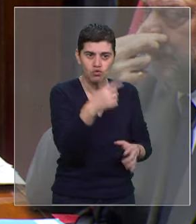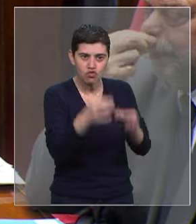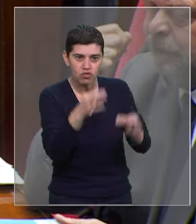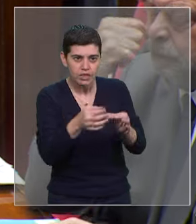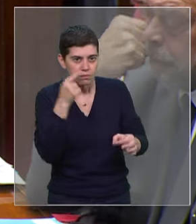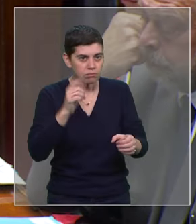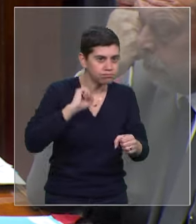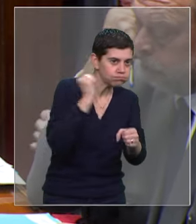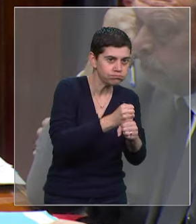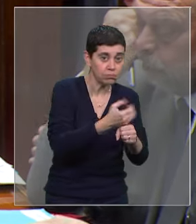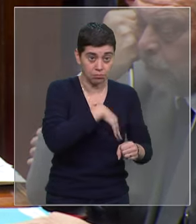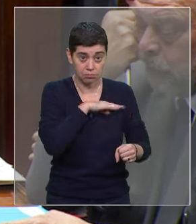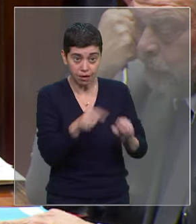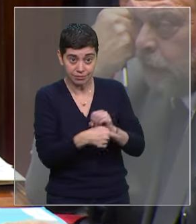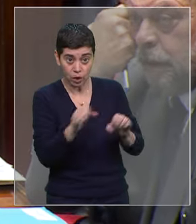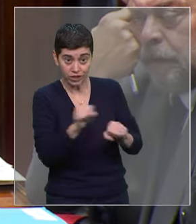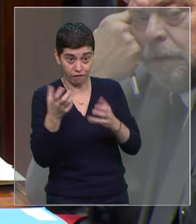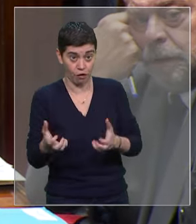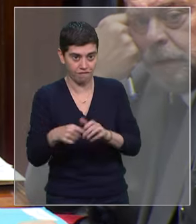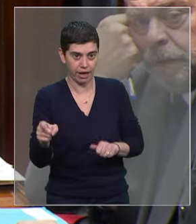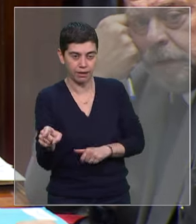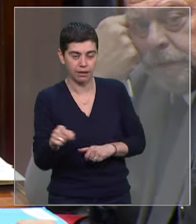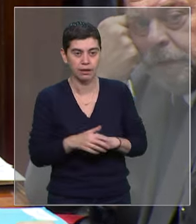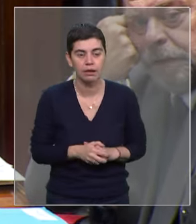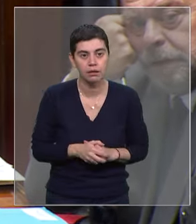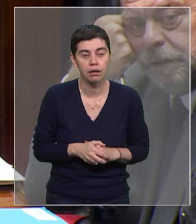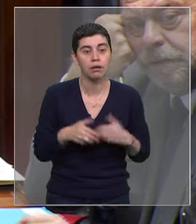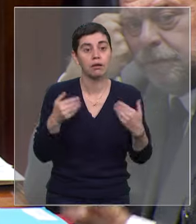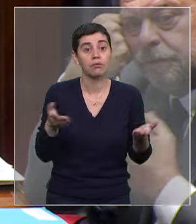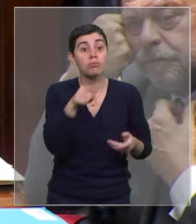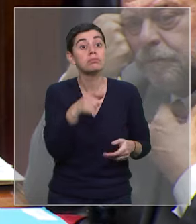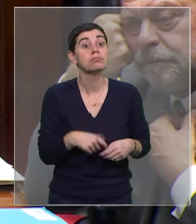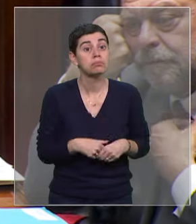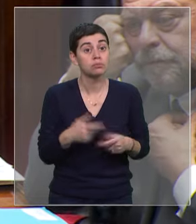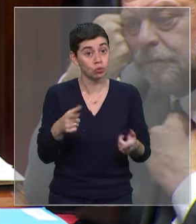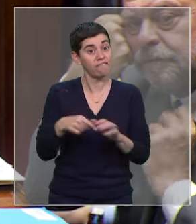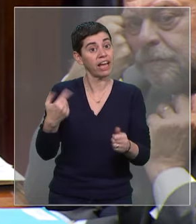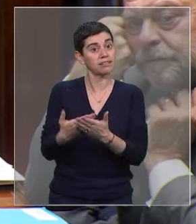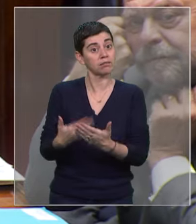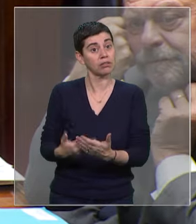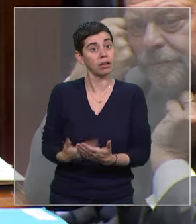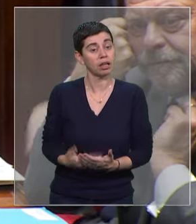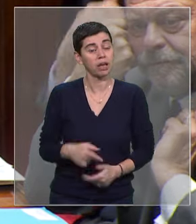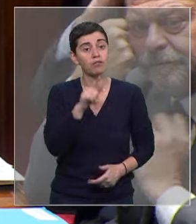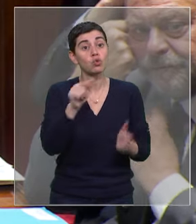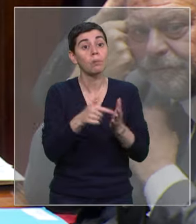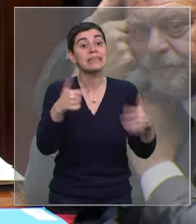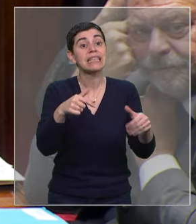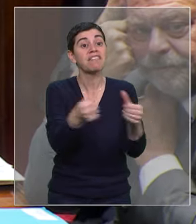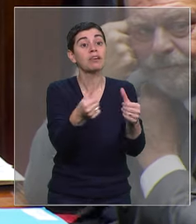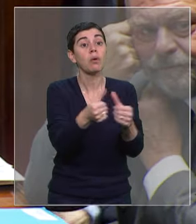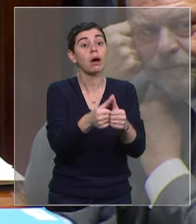justice pour des faits de terrorisme. Et pendant ce temps, Madame la Présidente Le Pen, où étiez-vous ? Où étiez-vous en 2017 avec